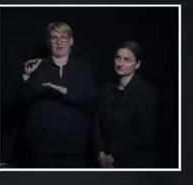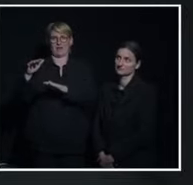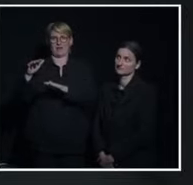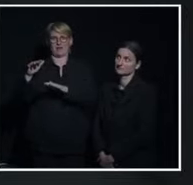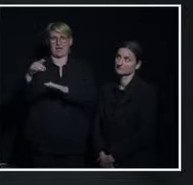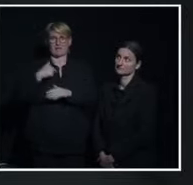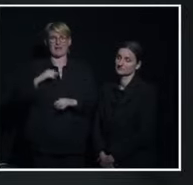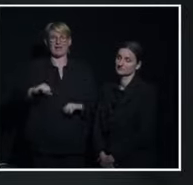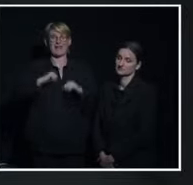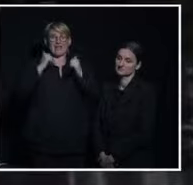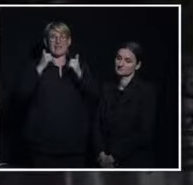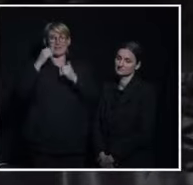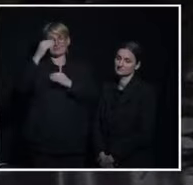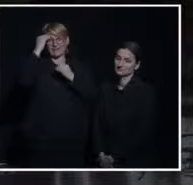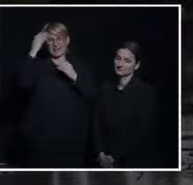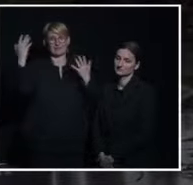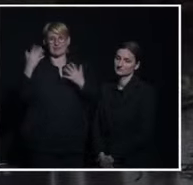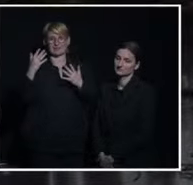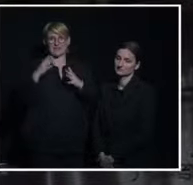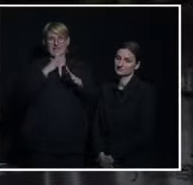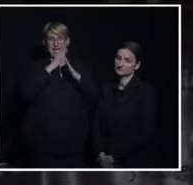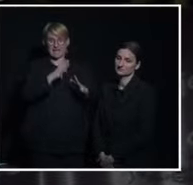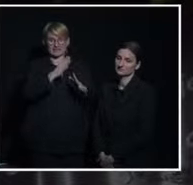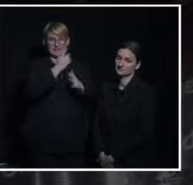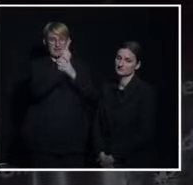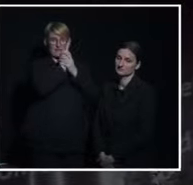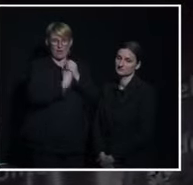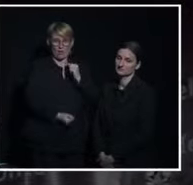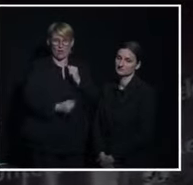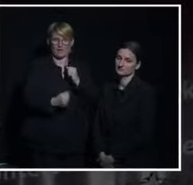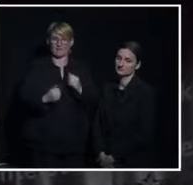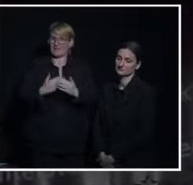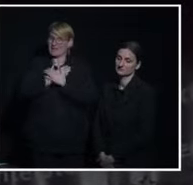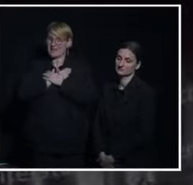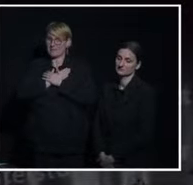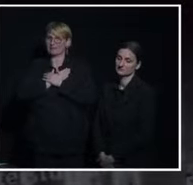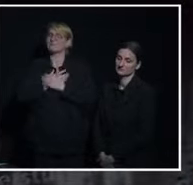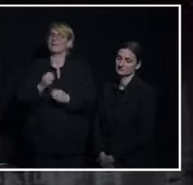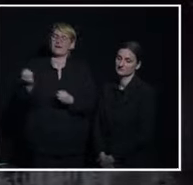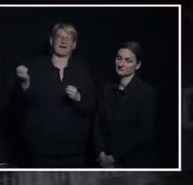hassen, verlieren wir. Wenn wir lieben, werden wir reich.